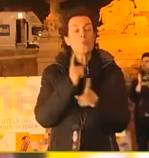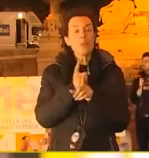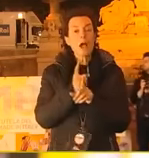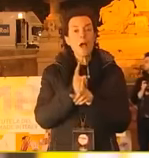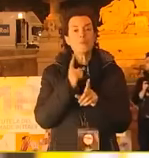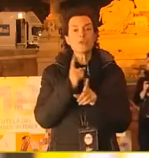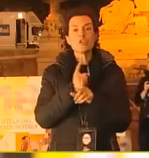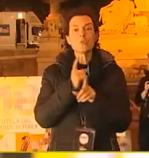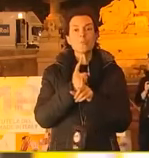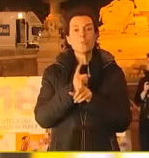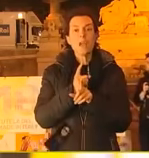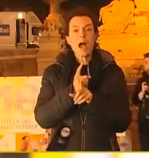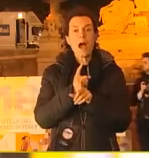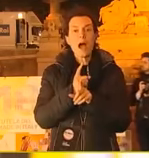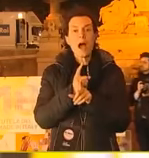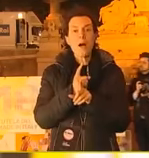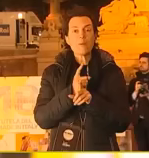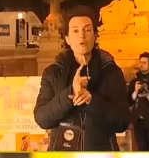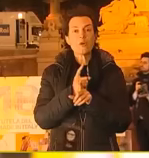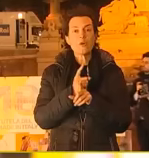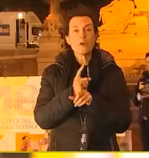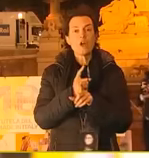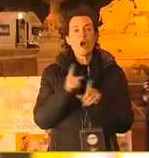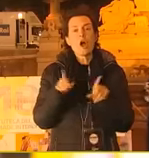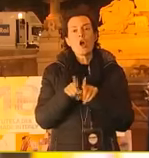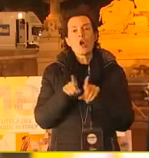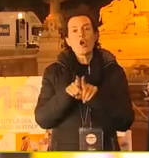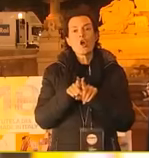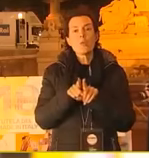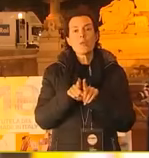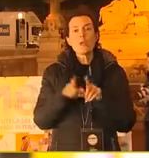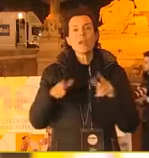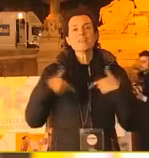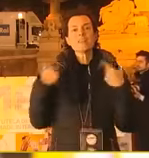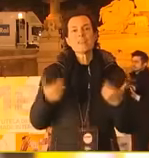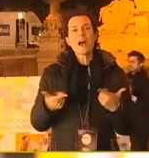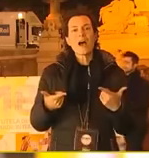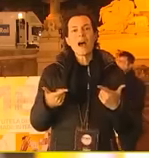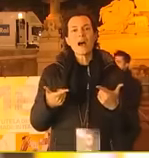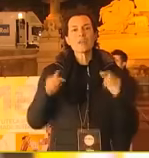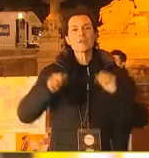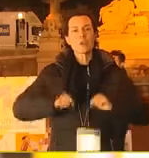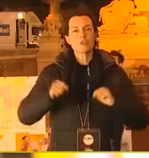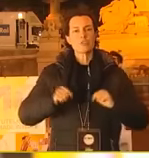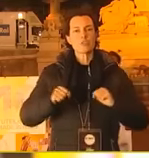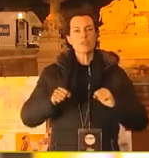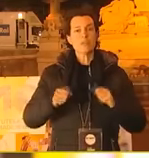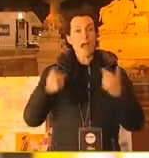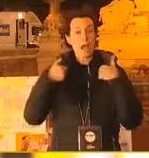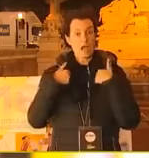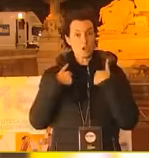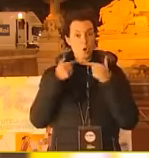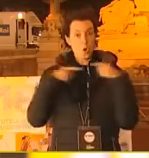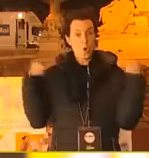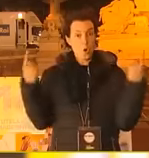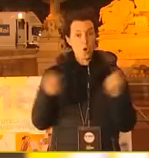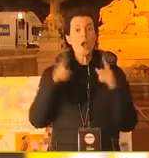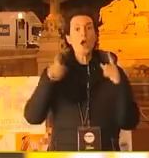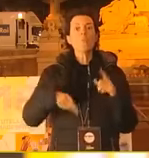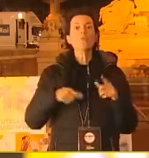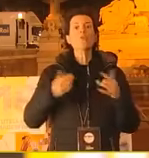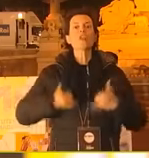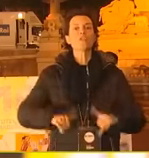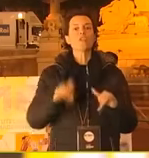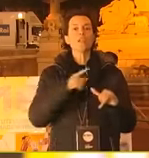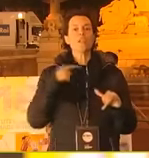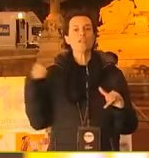dobbiamo fare un favore a noi stessi e a nostri figli. Noi dobbiamo completamente rivoltare il